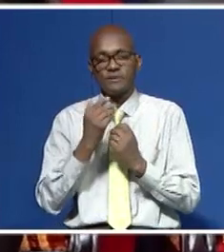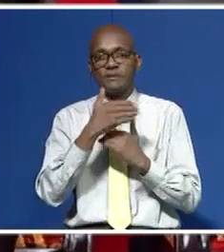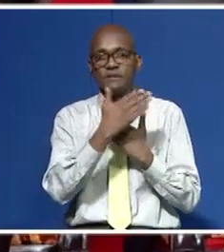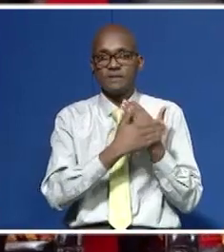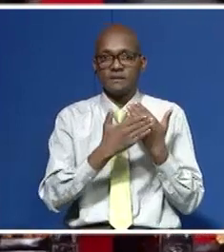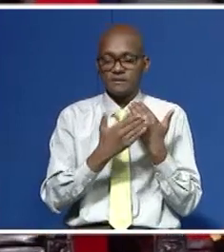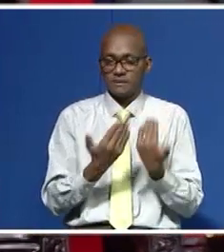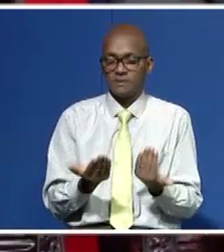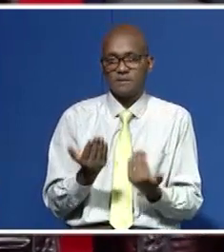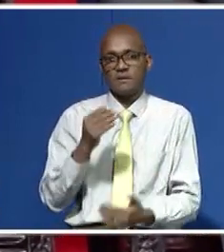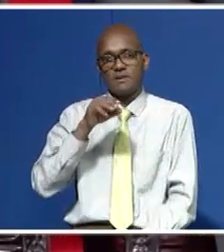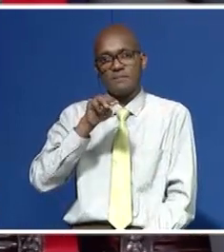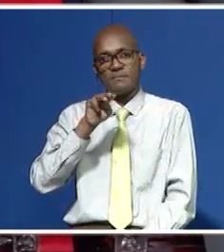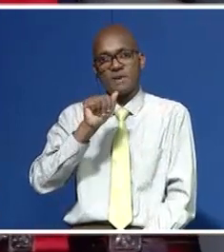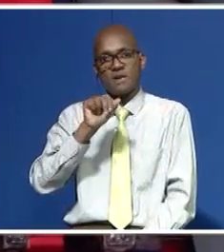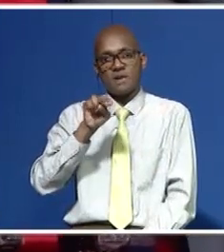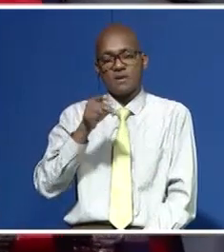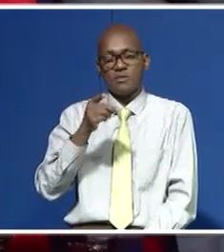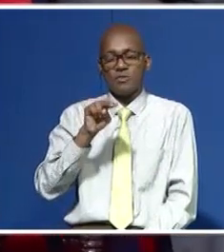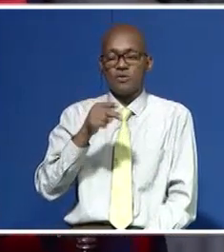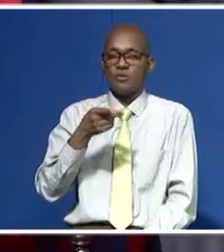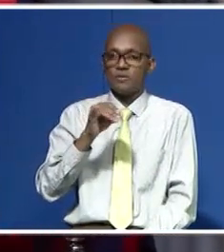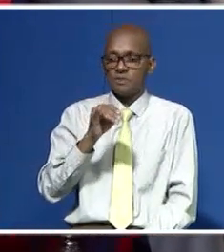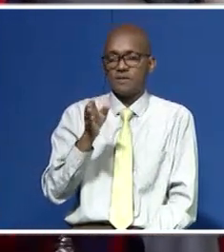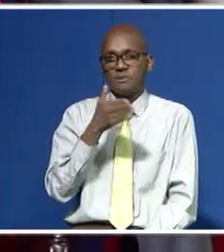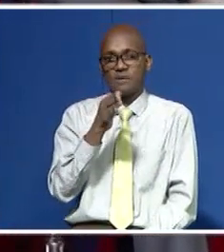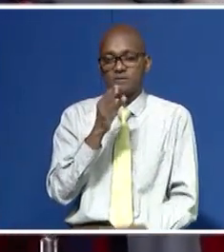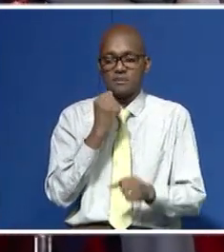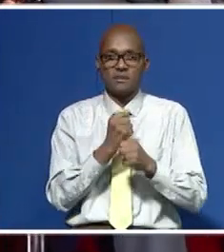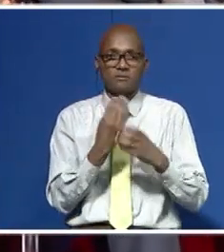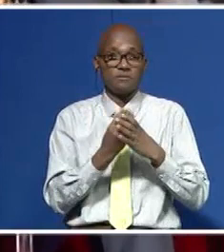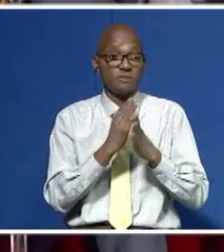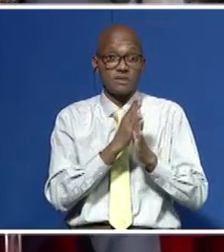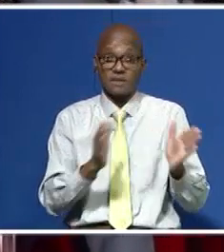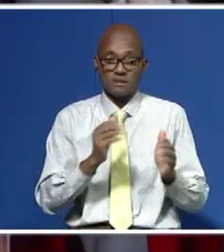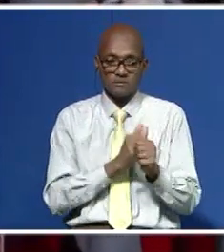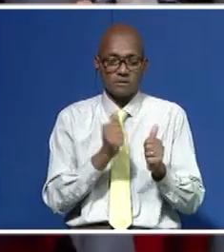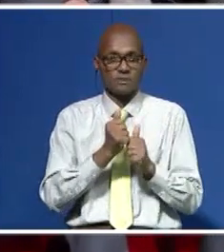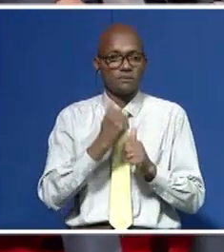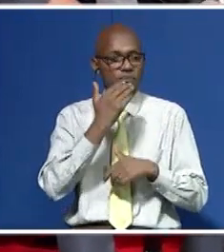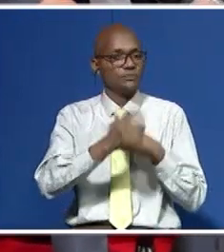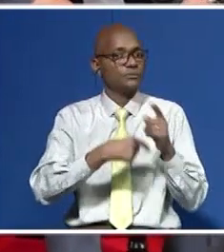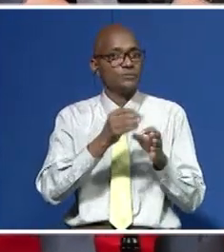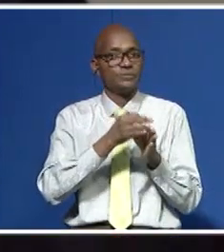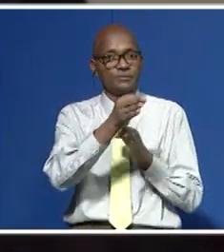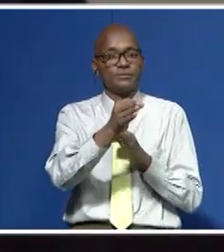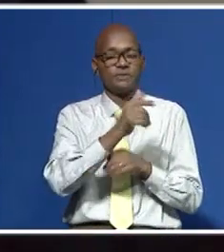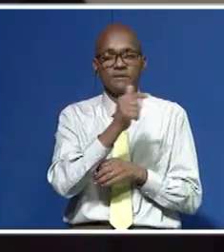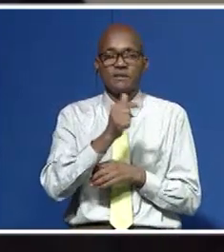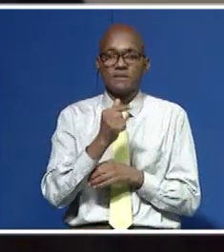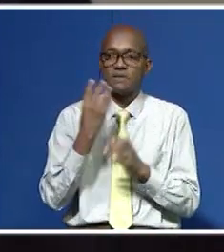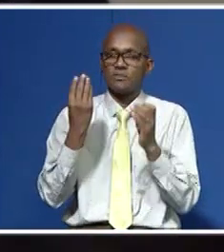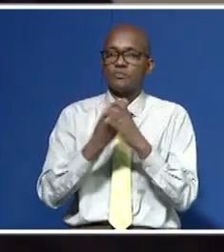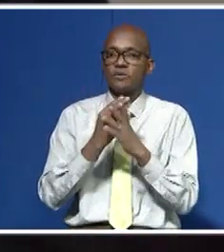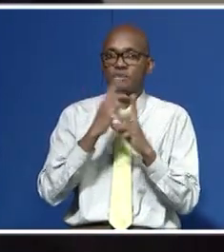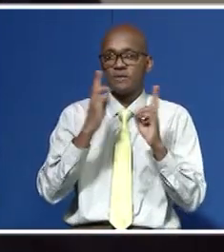Manongi ni miongoni mwa watu waliowahi kuhudumu naye wakati akiwa mwakilishi wa kudumu wa Tanzania Umoja wa Mataifa. Hata